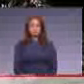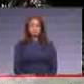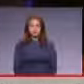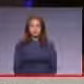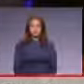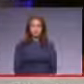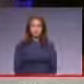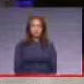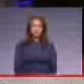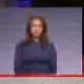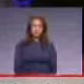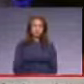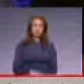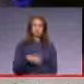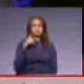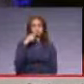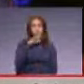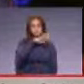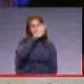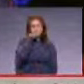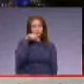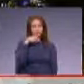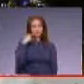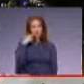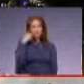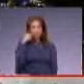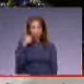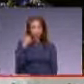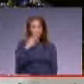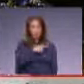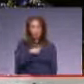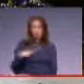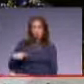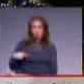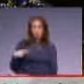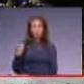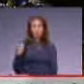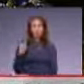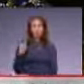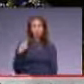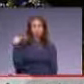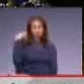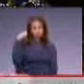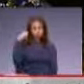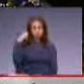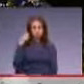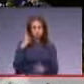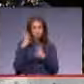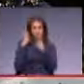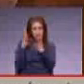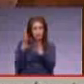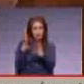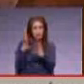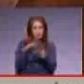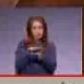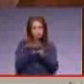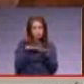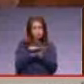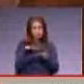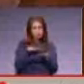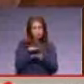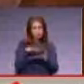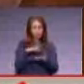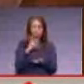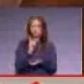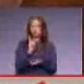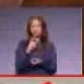يعني حد يلومك، حد يقولك الحكومه النظام مش رأي. ولا روايه انا عملتها دفعت لها ثمن